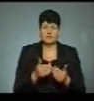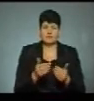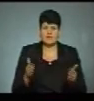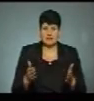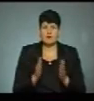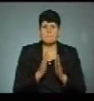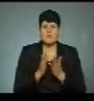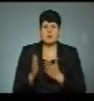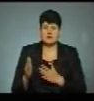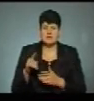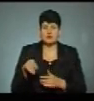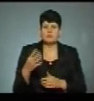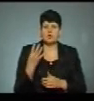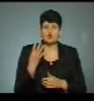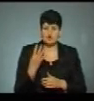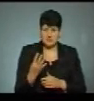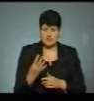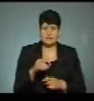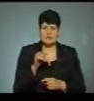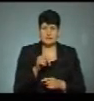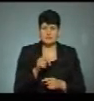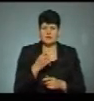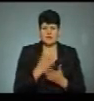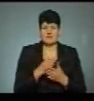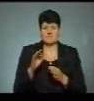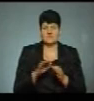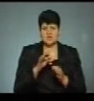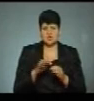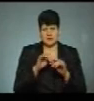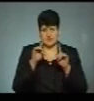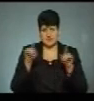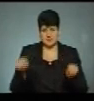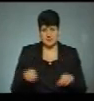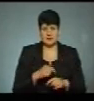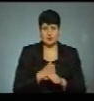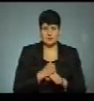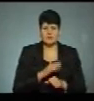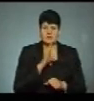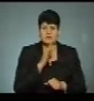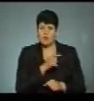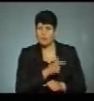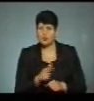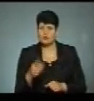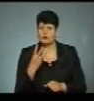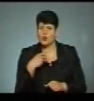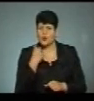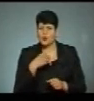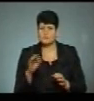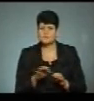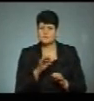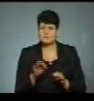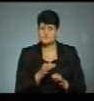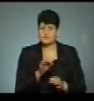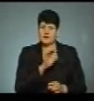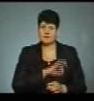ще на бульварі Данила Галицького. В експозиції вишиті картини створювала їх майстриня впродовж 3 років, розповіла вишиваюча,